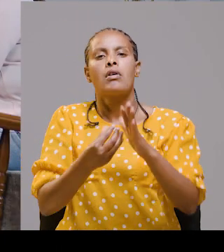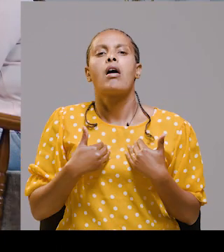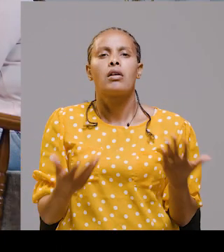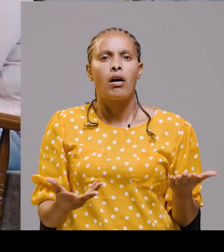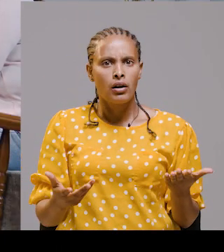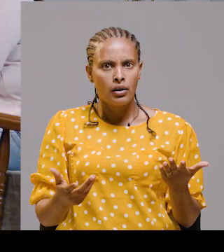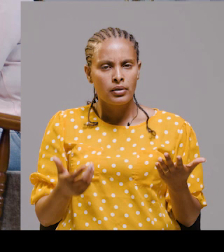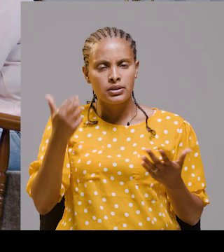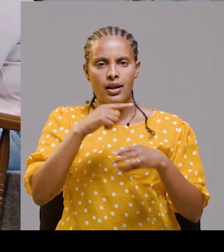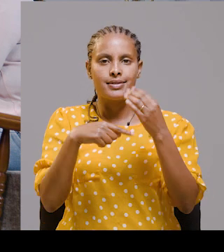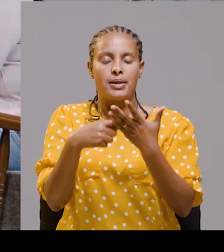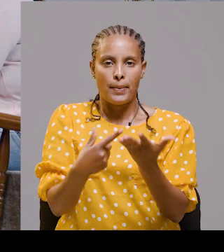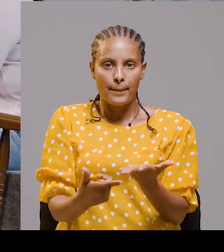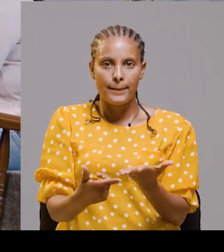سلازي